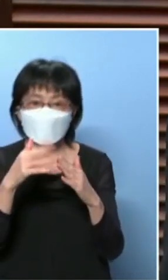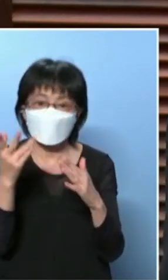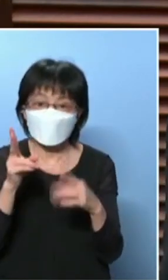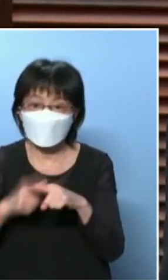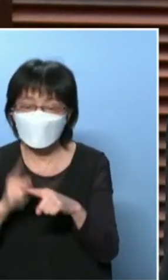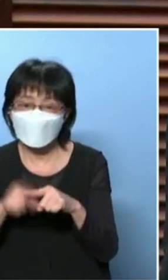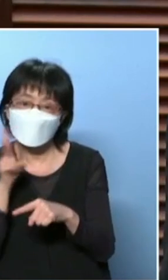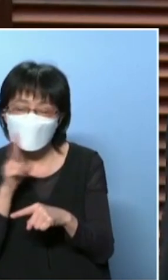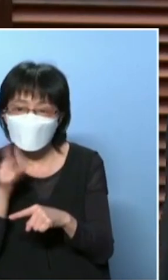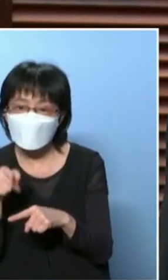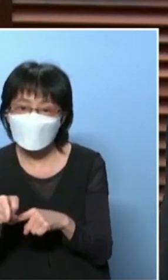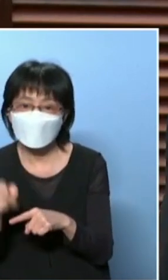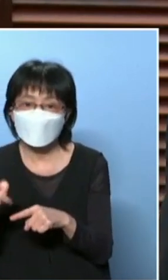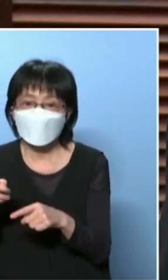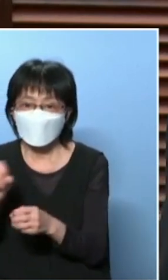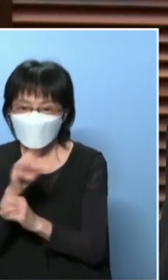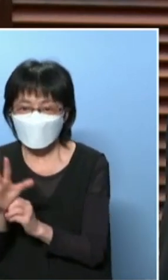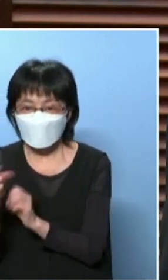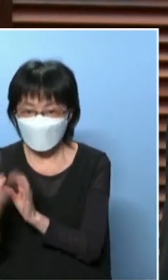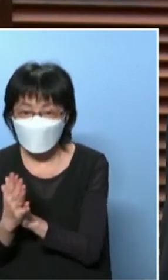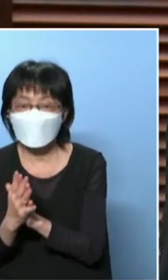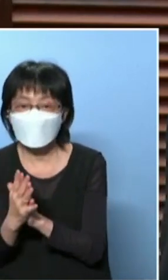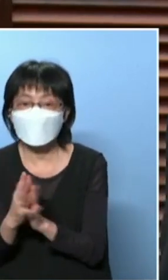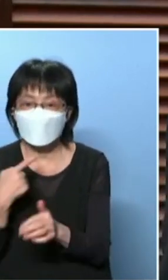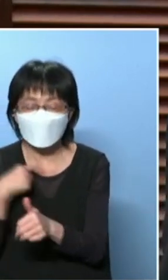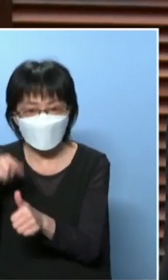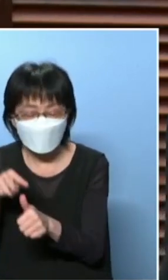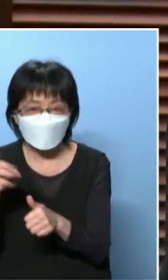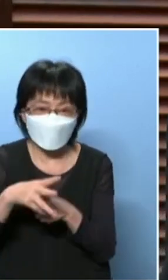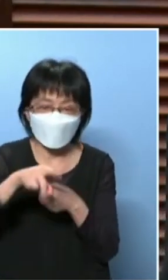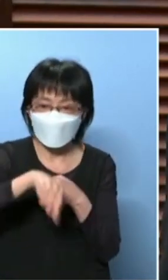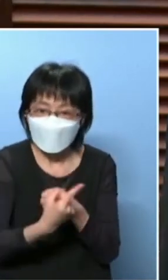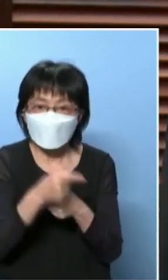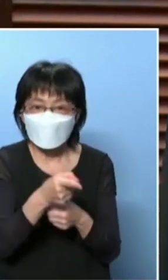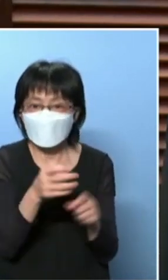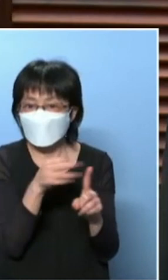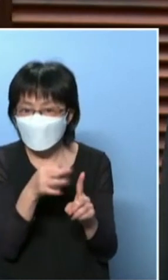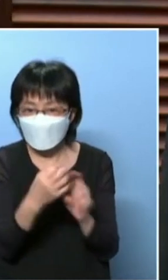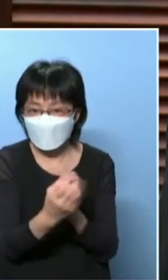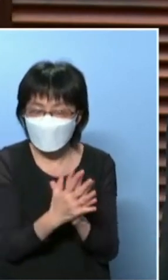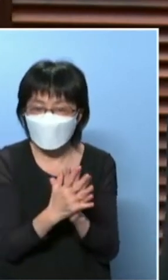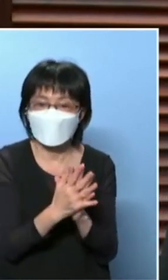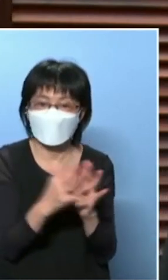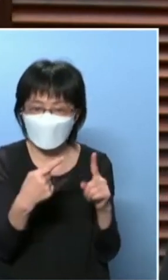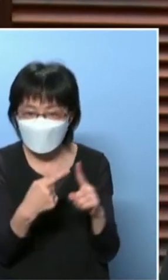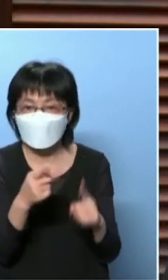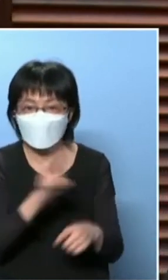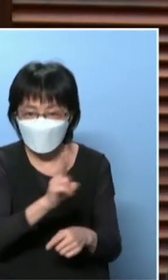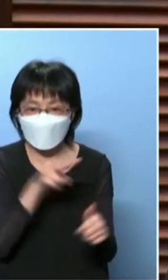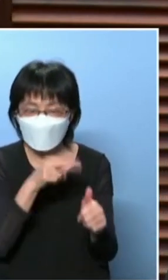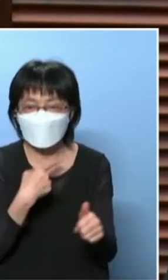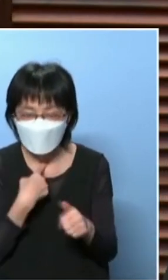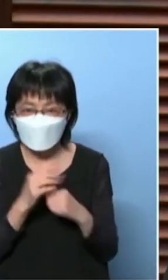人呢都可能會受到影響。但是就過往呢，其實有人批評香港的抗疫政策是叫仰卧起